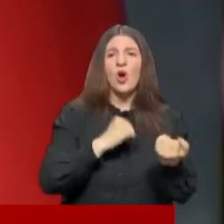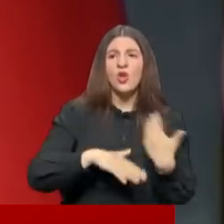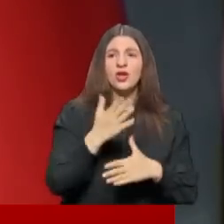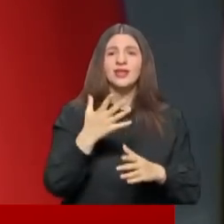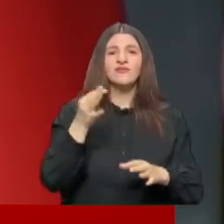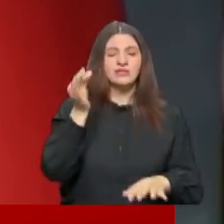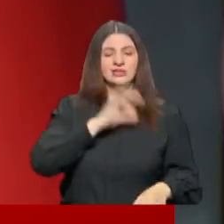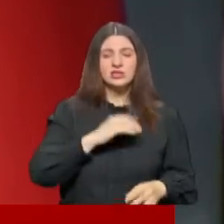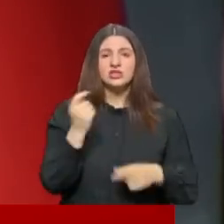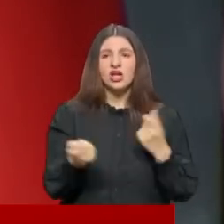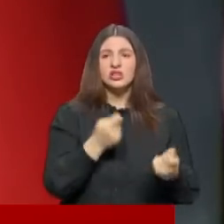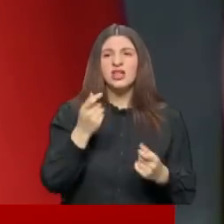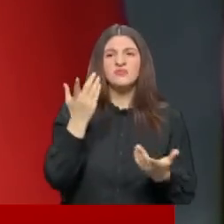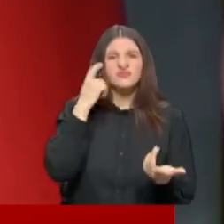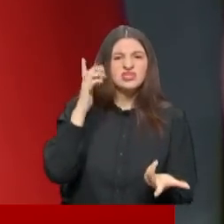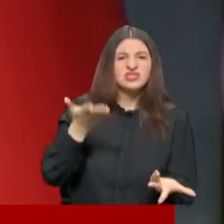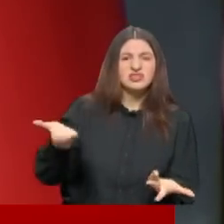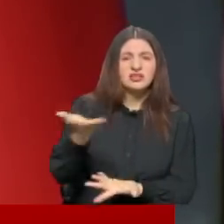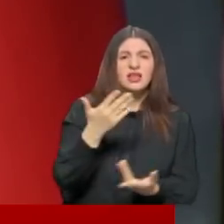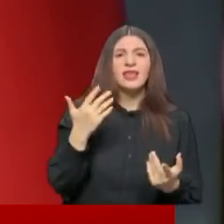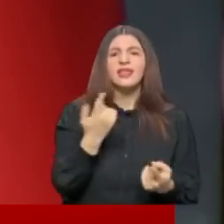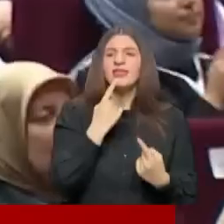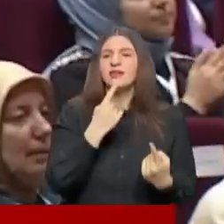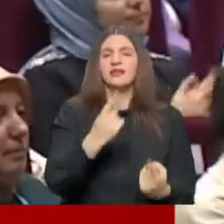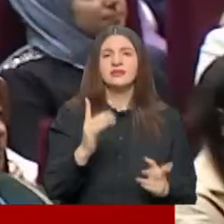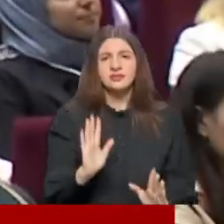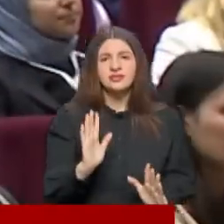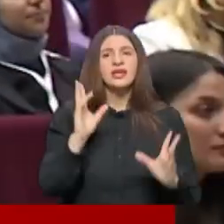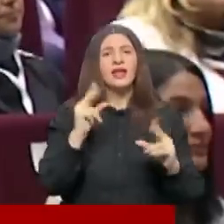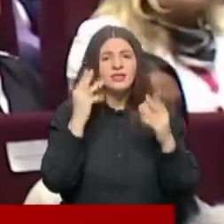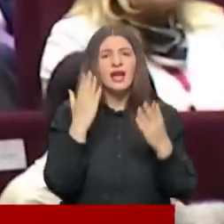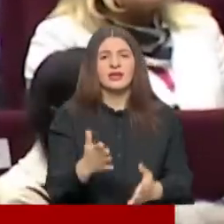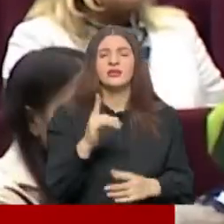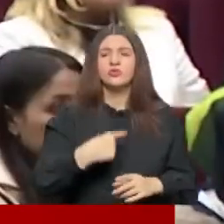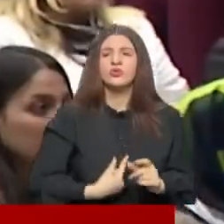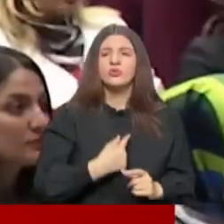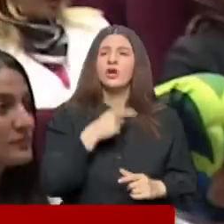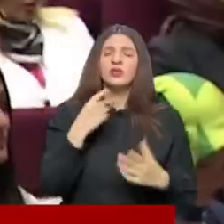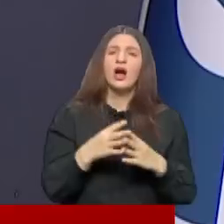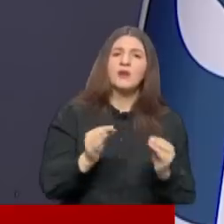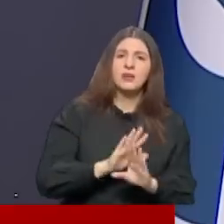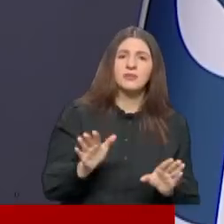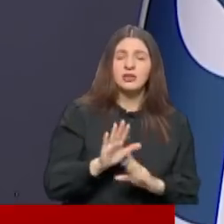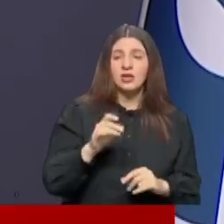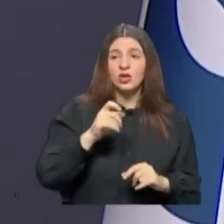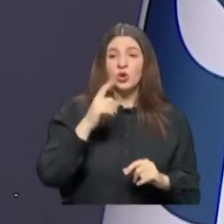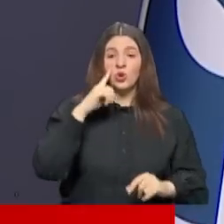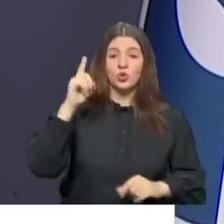çalışan kifayetsiz muhterisler ne derse desin. Yeter ki umudumuzu asla kaybetmeyelim.